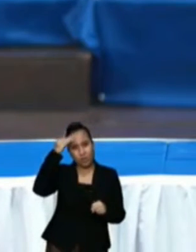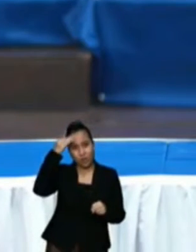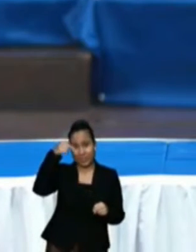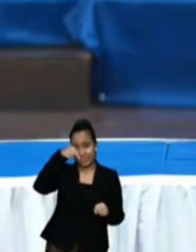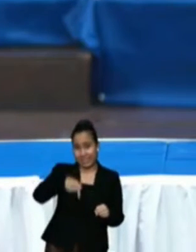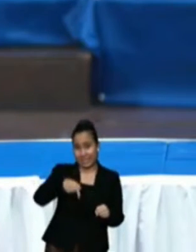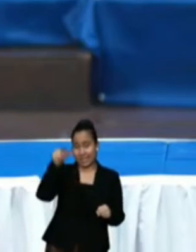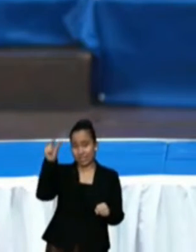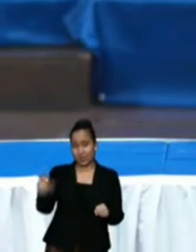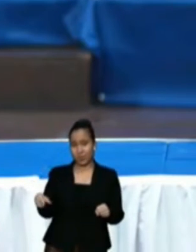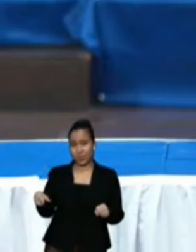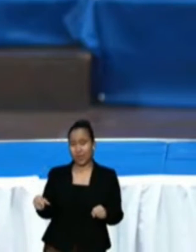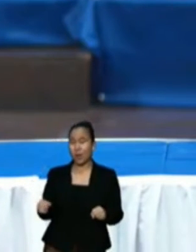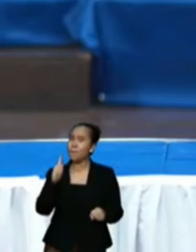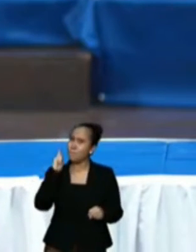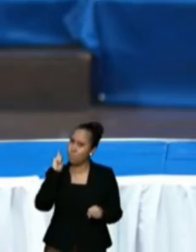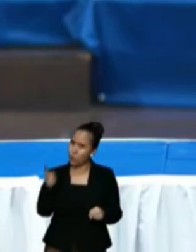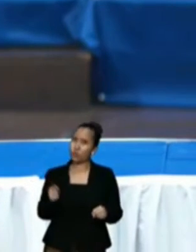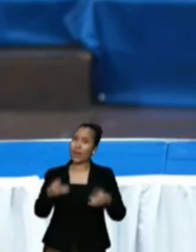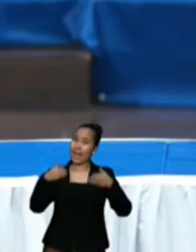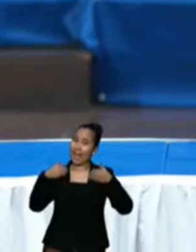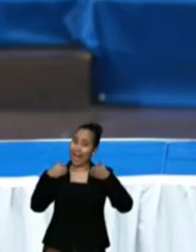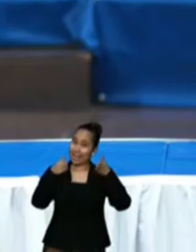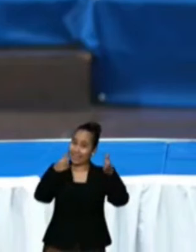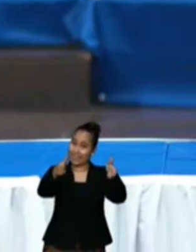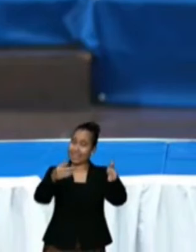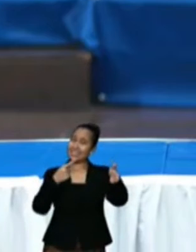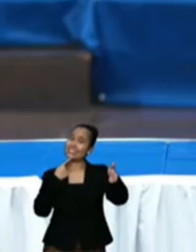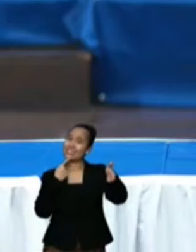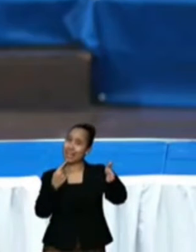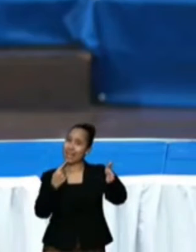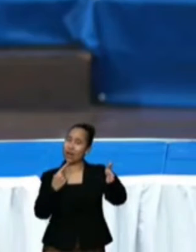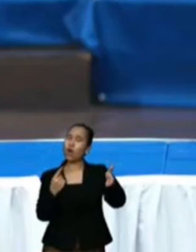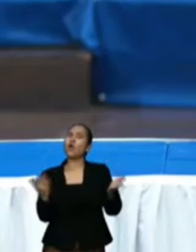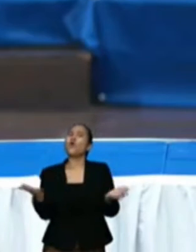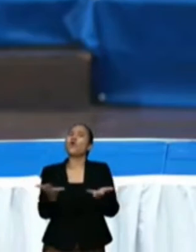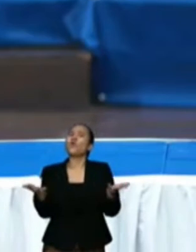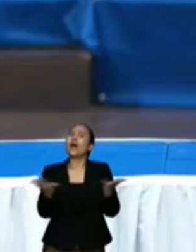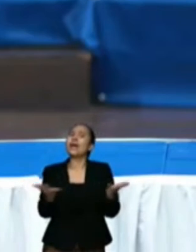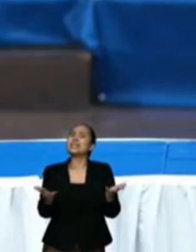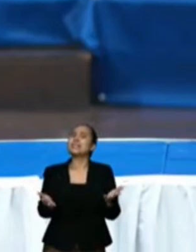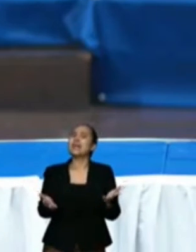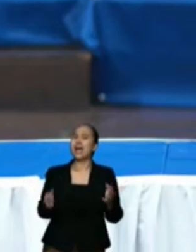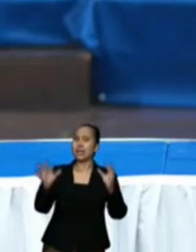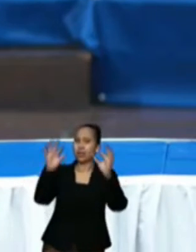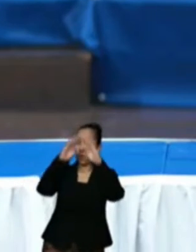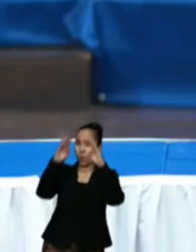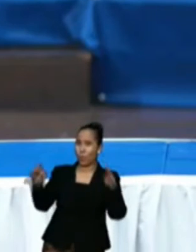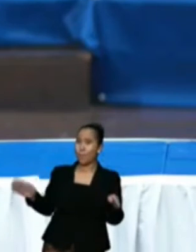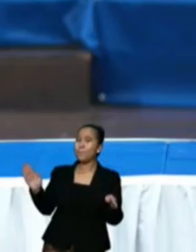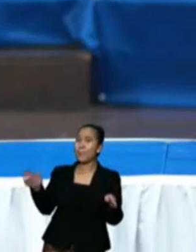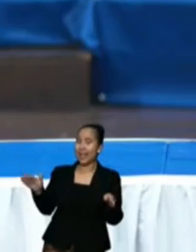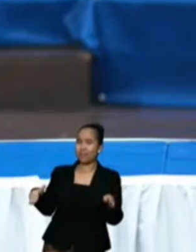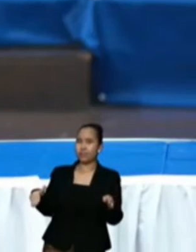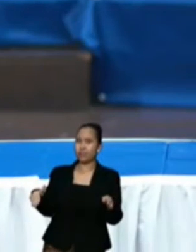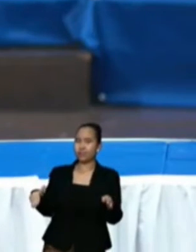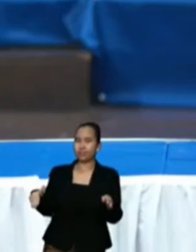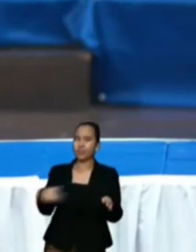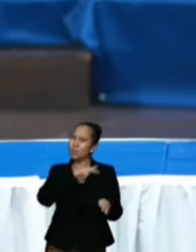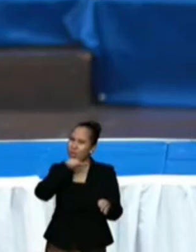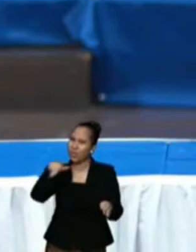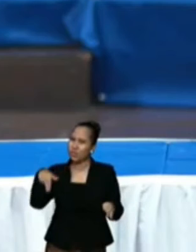is dat de mensen wel een adres moeten opgeven waar ze zullen verblijven. Omdat wij van de overheid alle